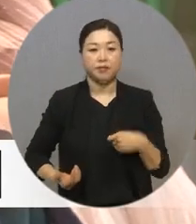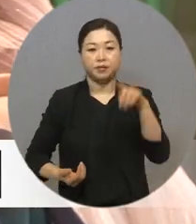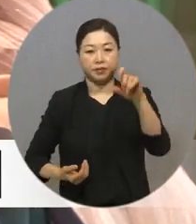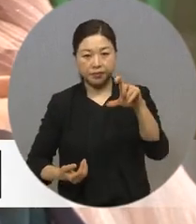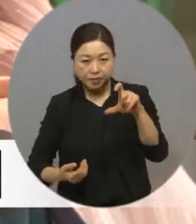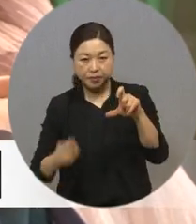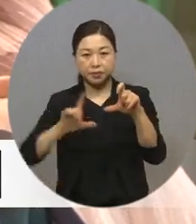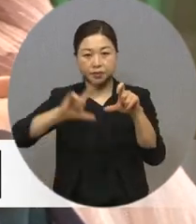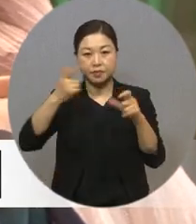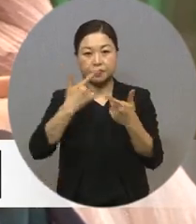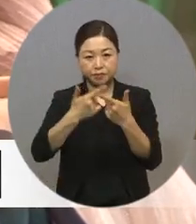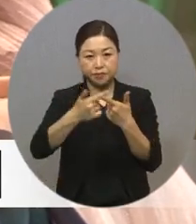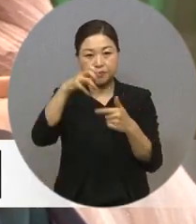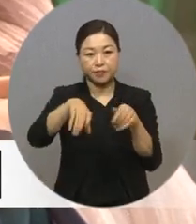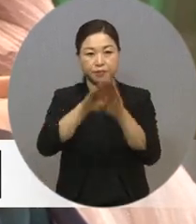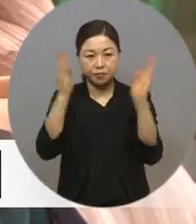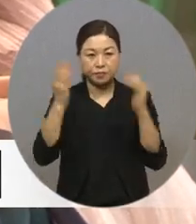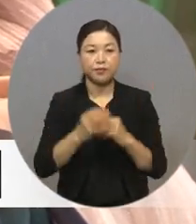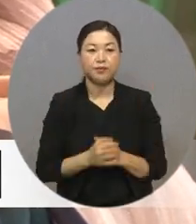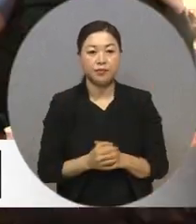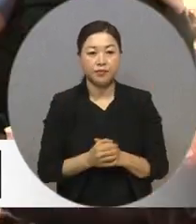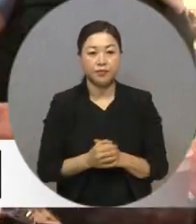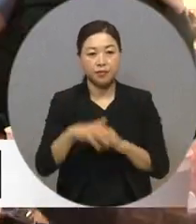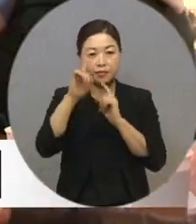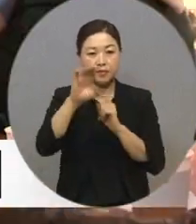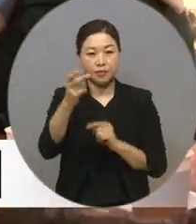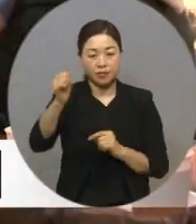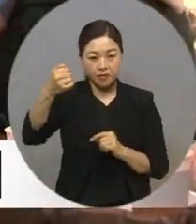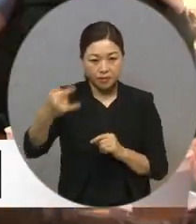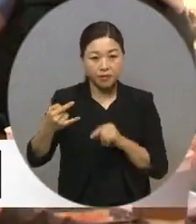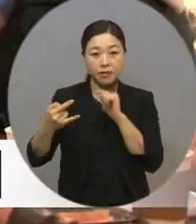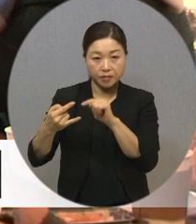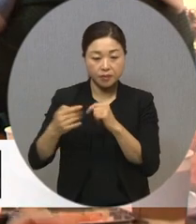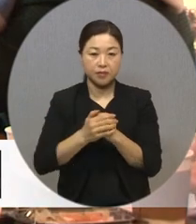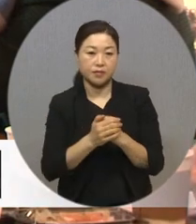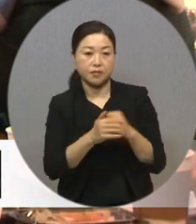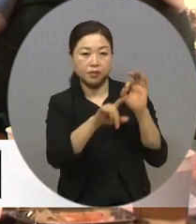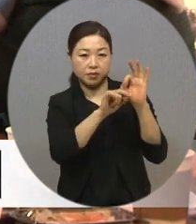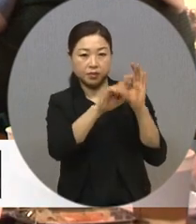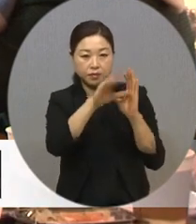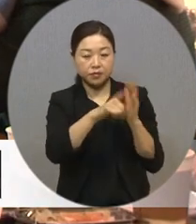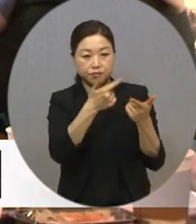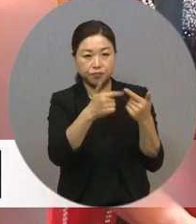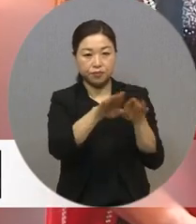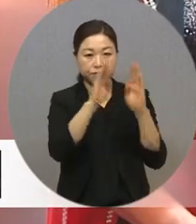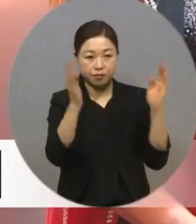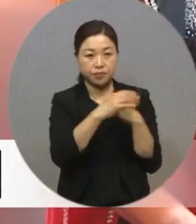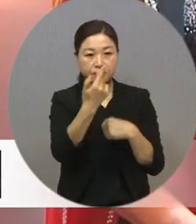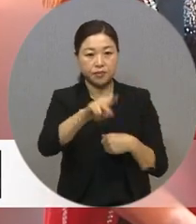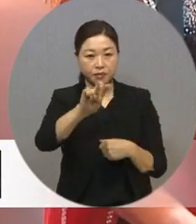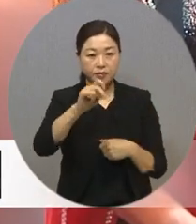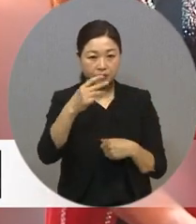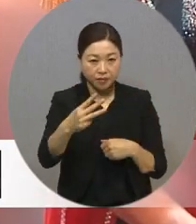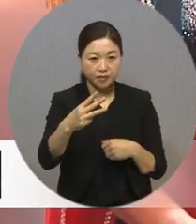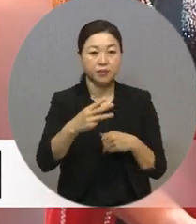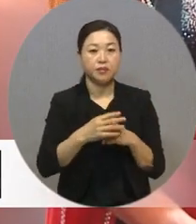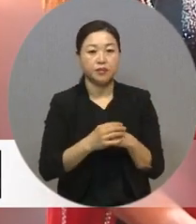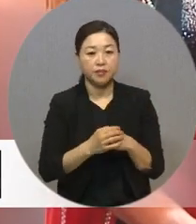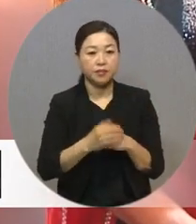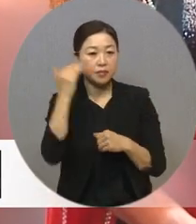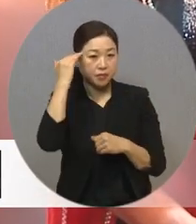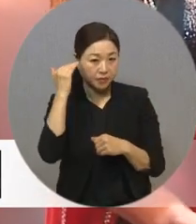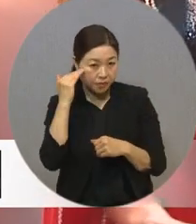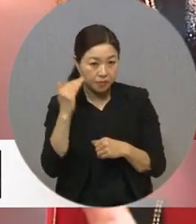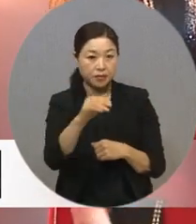카페에서 열렸습니다. 이영희 프리젠트는 지난 10월 부산에서 열린 2023 한아세안 패션